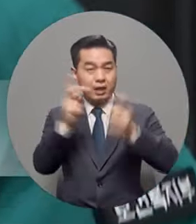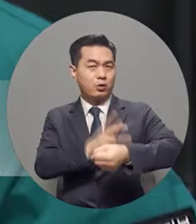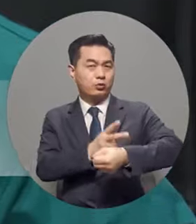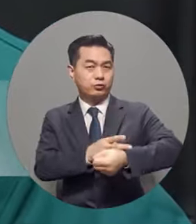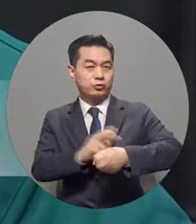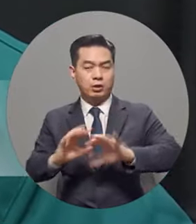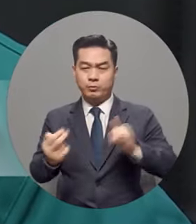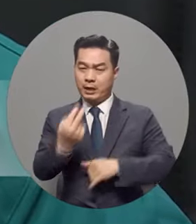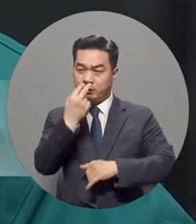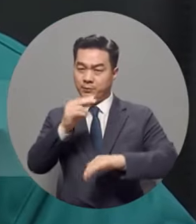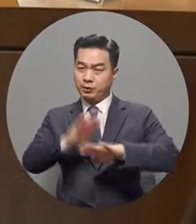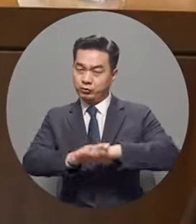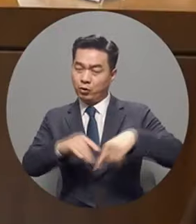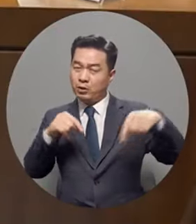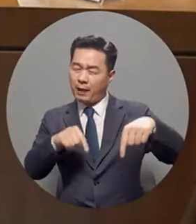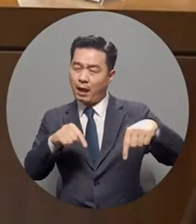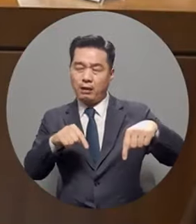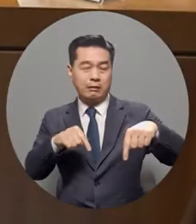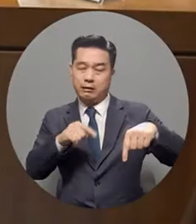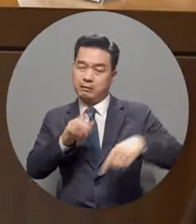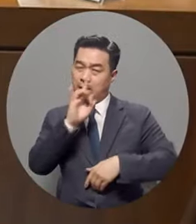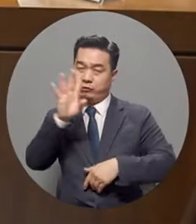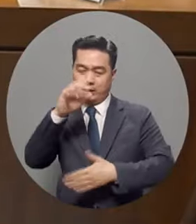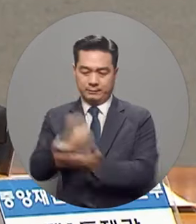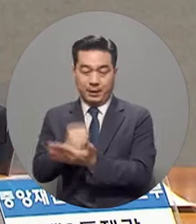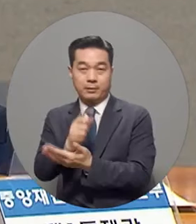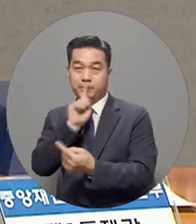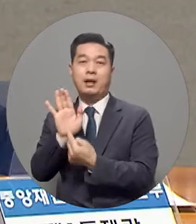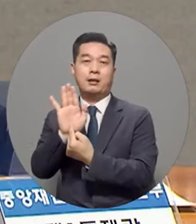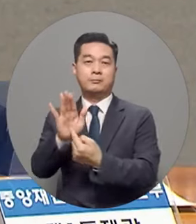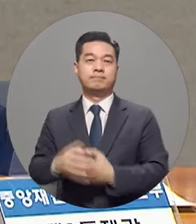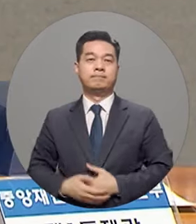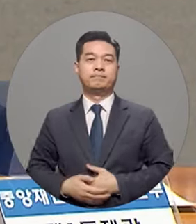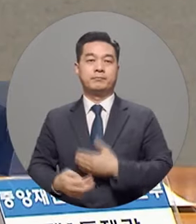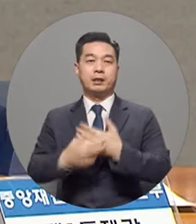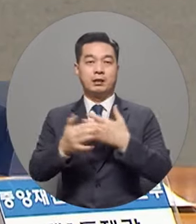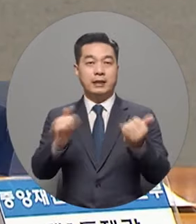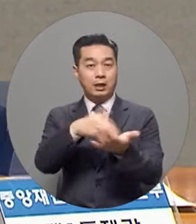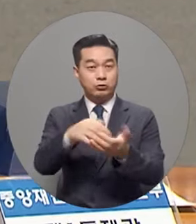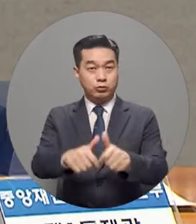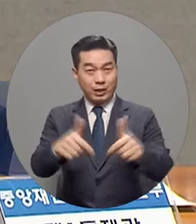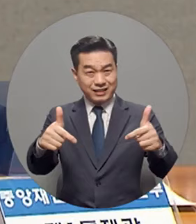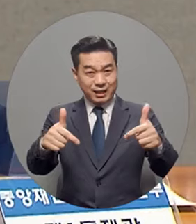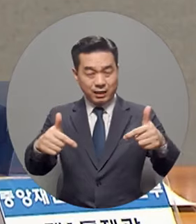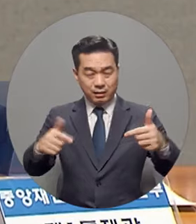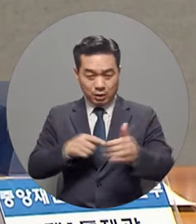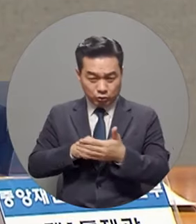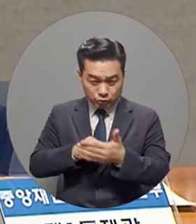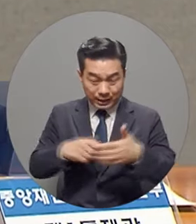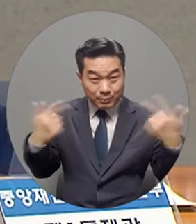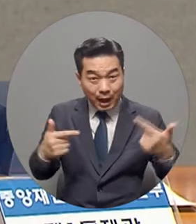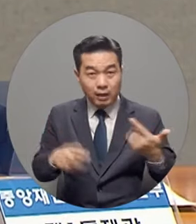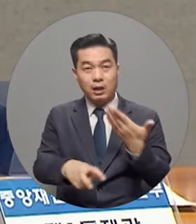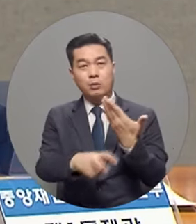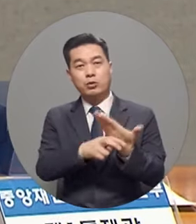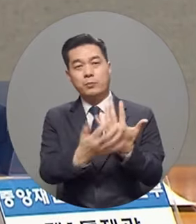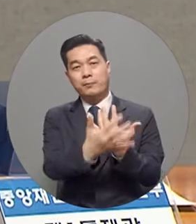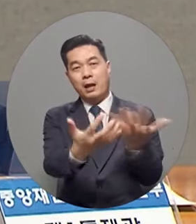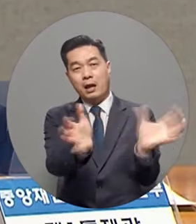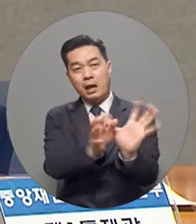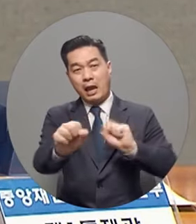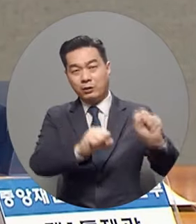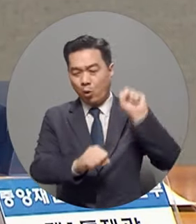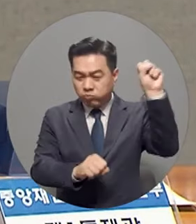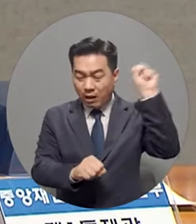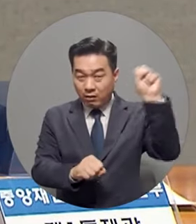생명을 두고 협상에선 안 된다고 비판했습니다 의사수 확대를 추진할 때마다 불법적인 집단행동으로 정책이